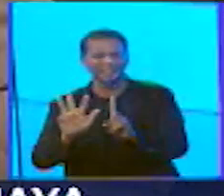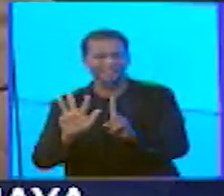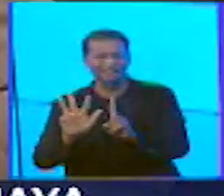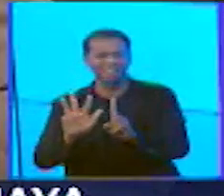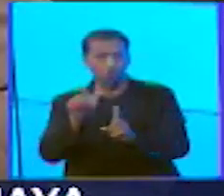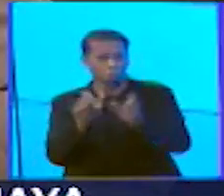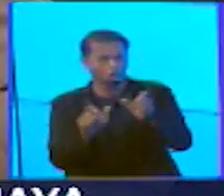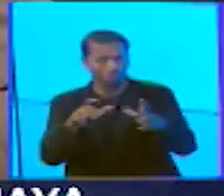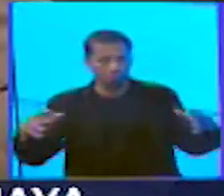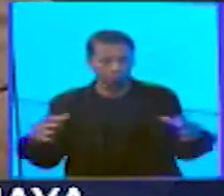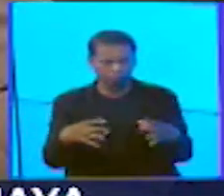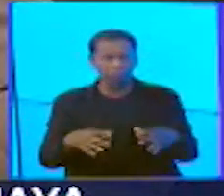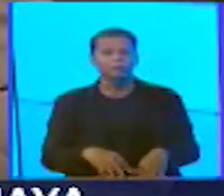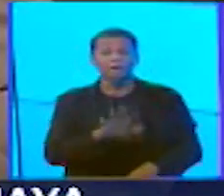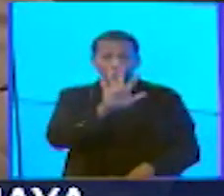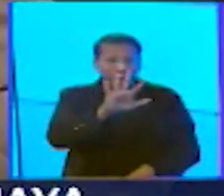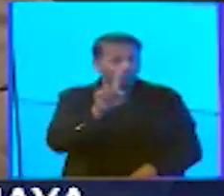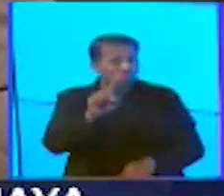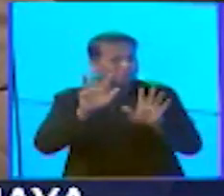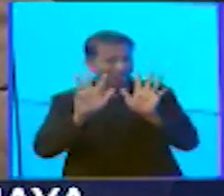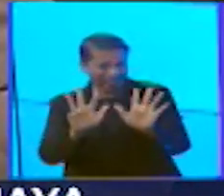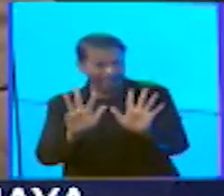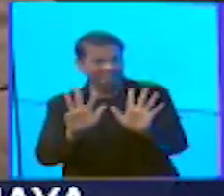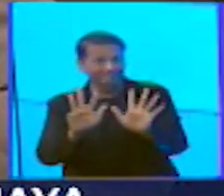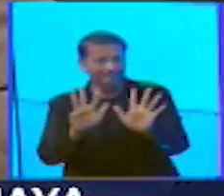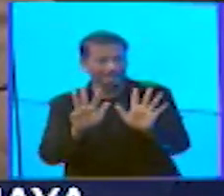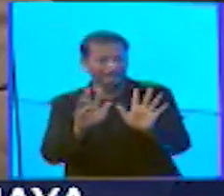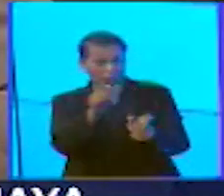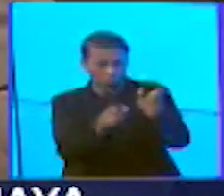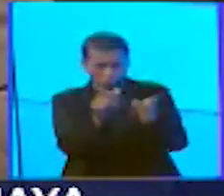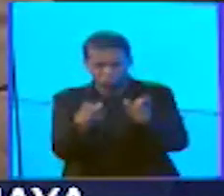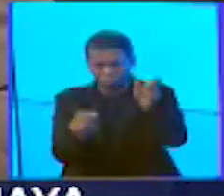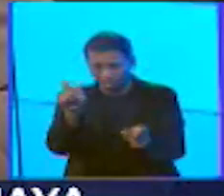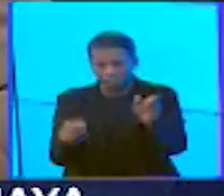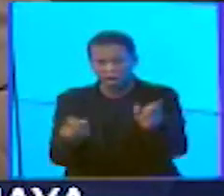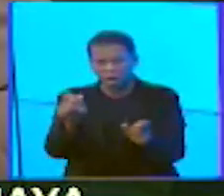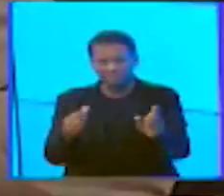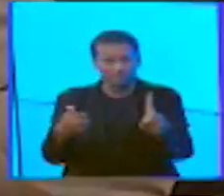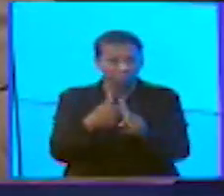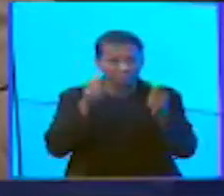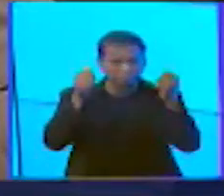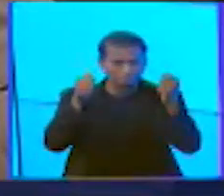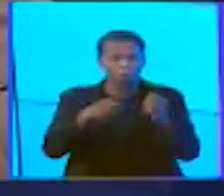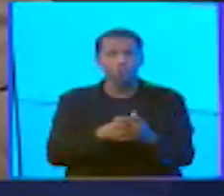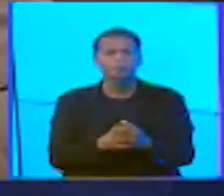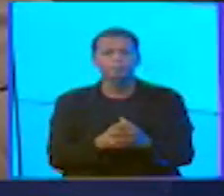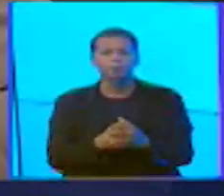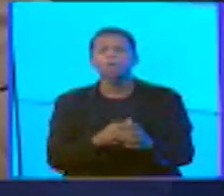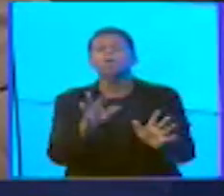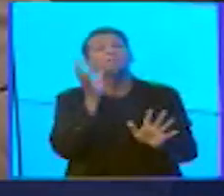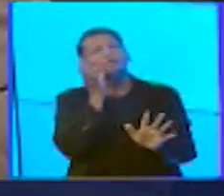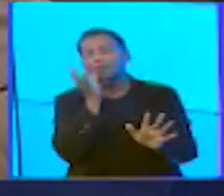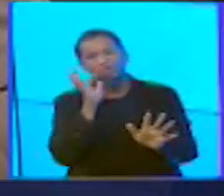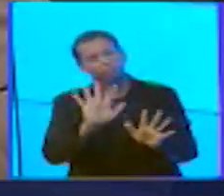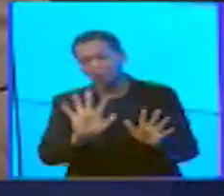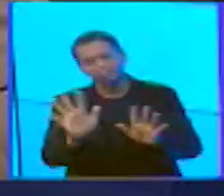1519 kemudian yo wes Pulang ah bukan 5 19 yang